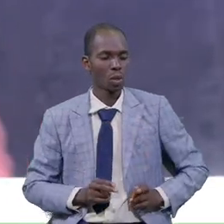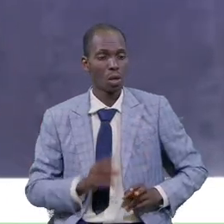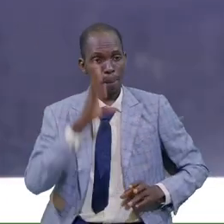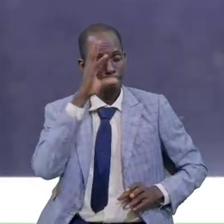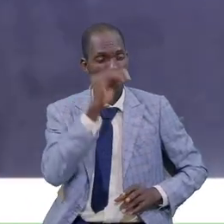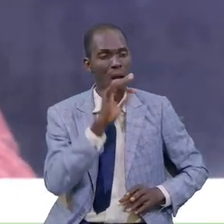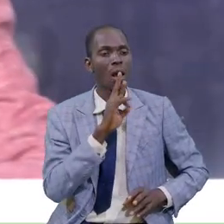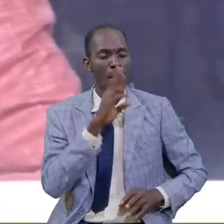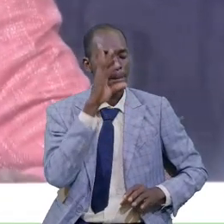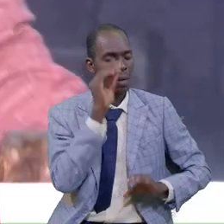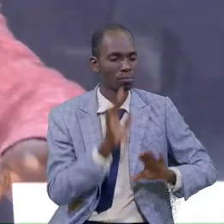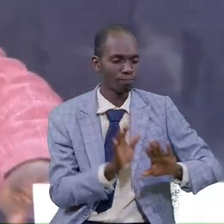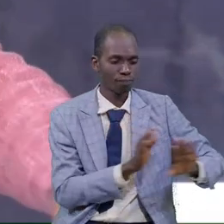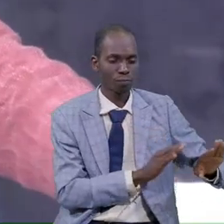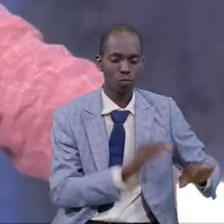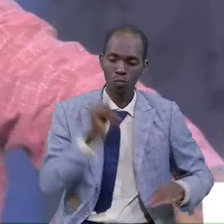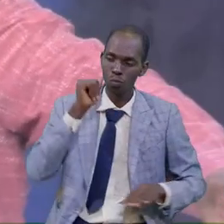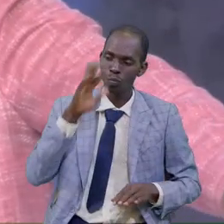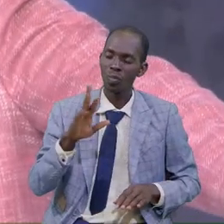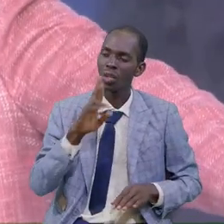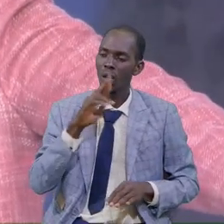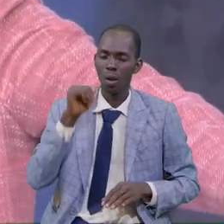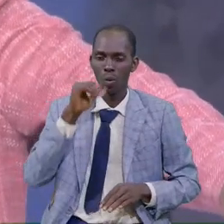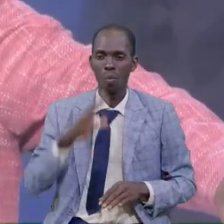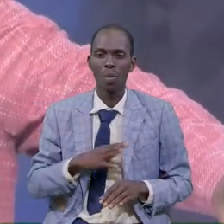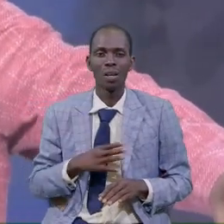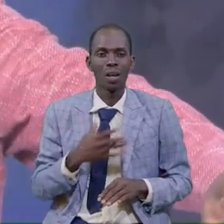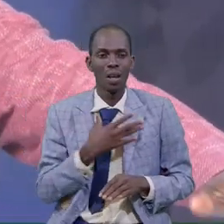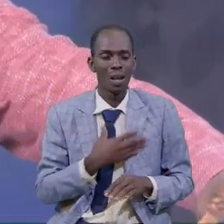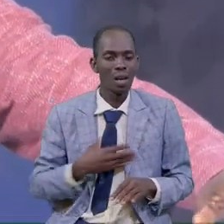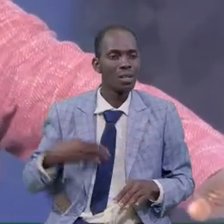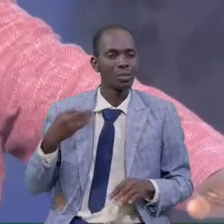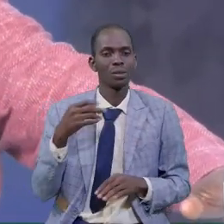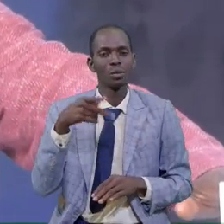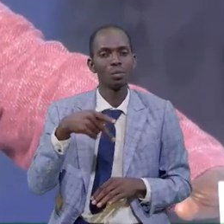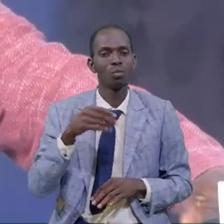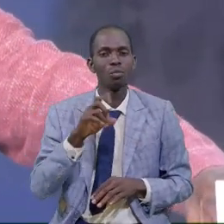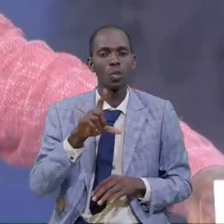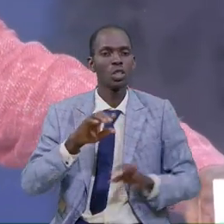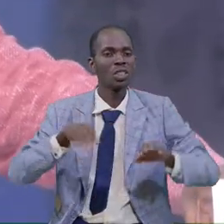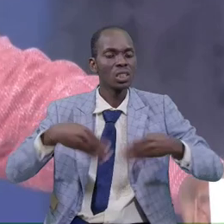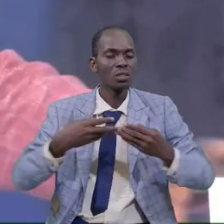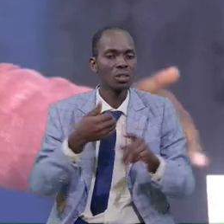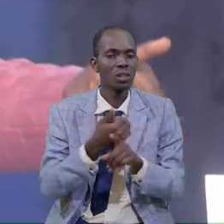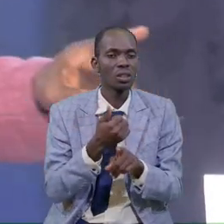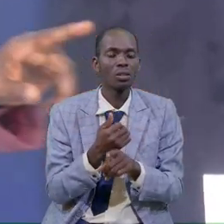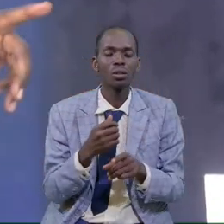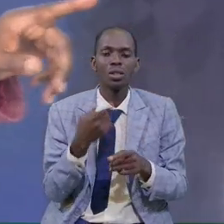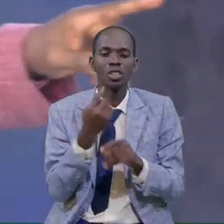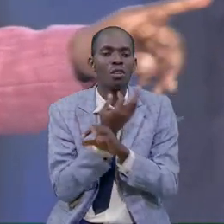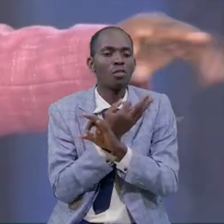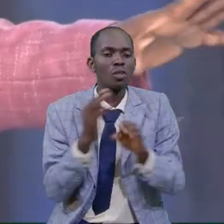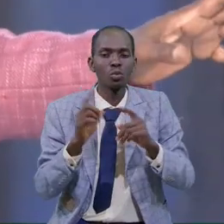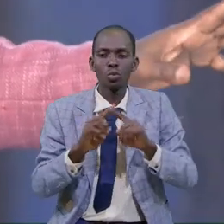femmes. Il s'est donné la liberté, la latitude de vivre comme il